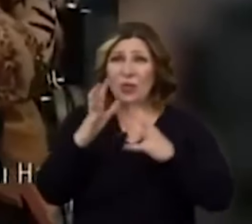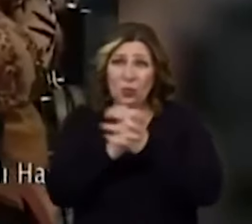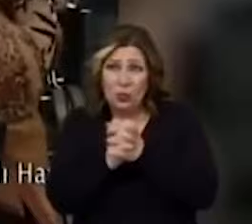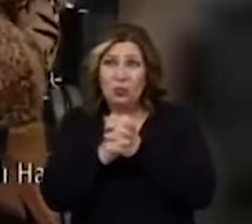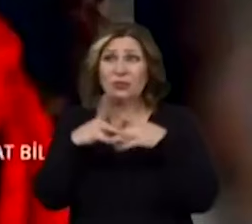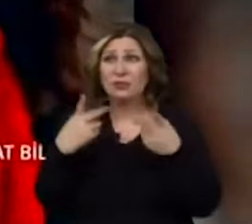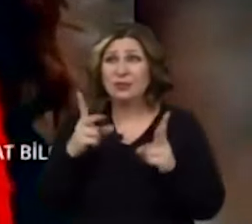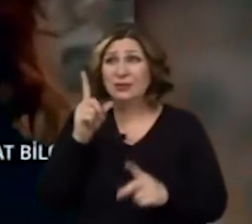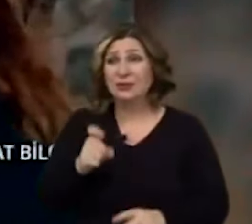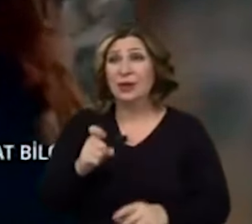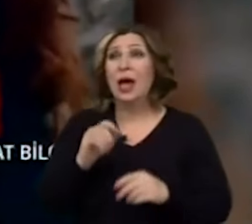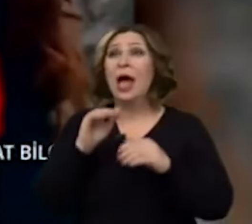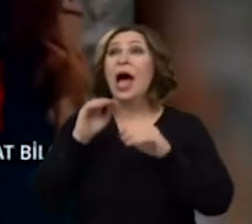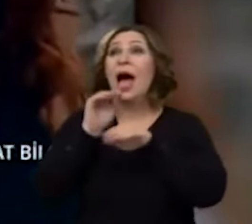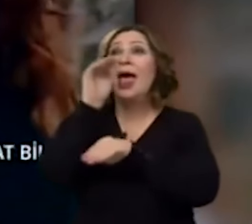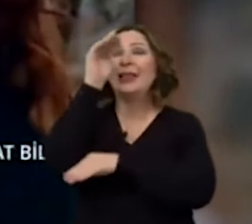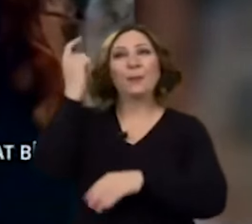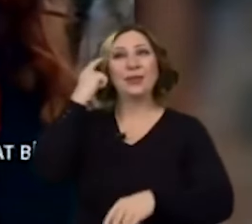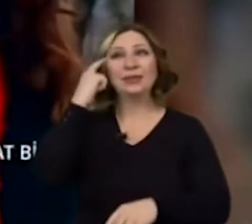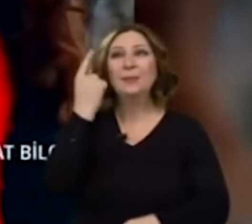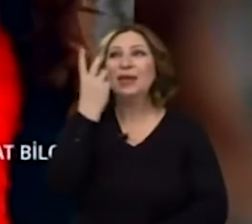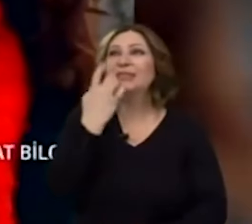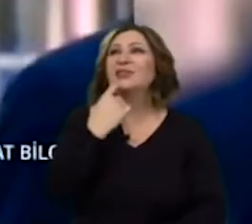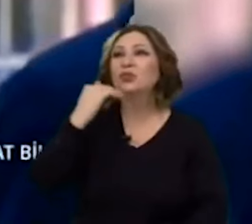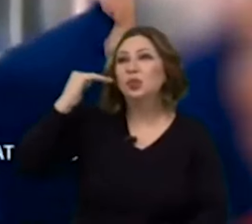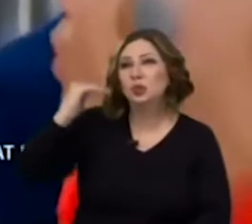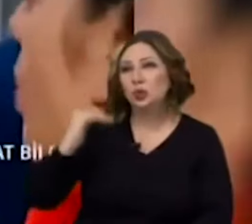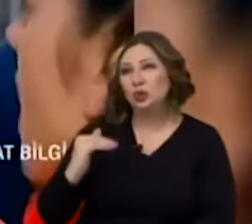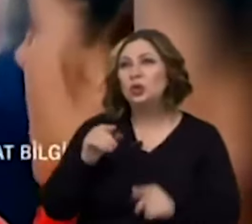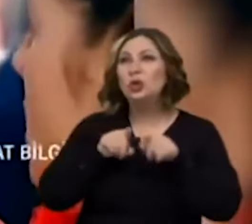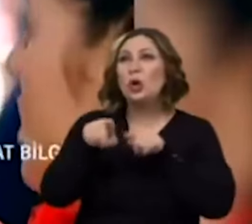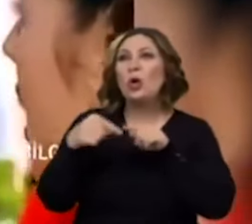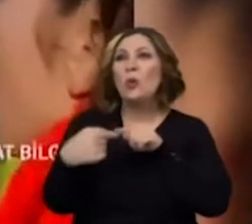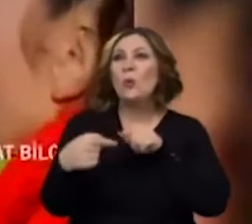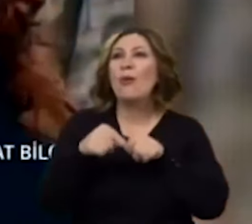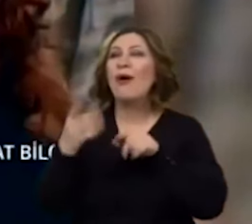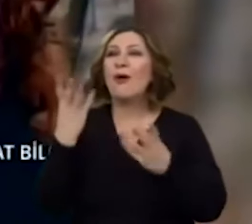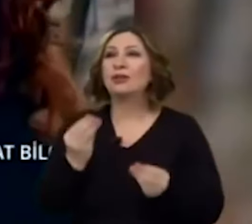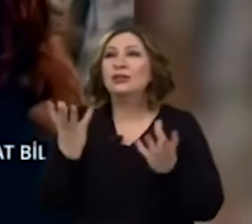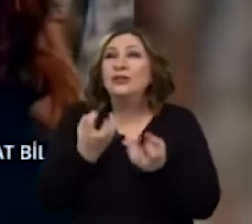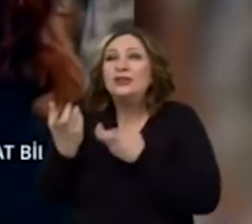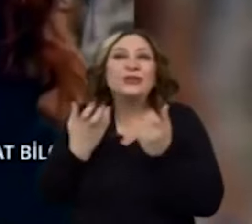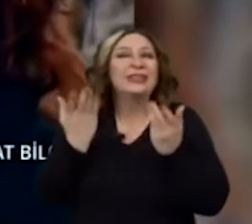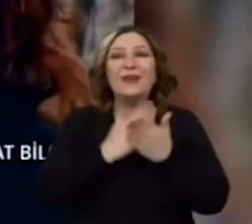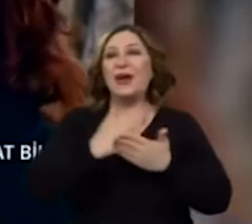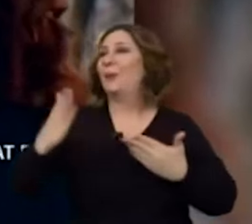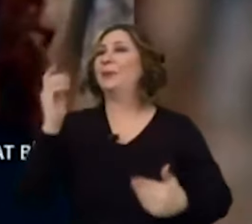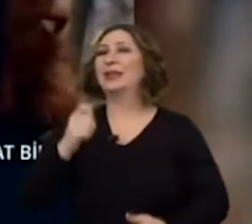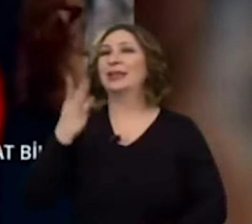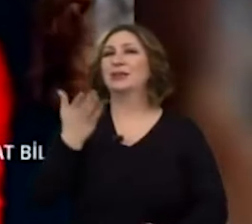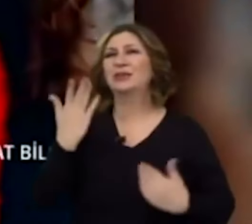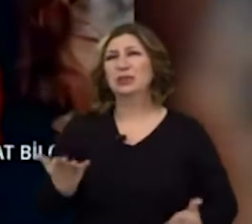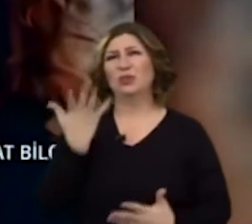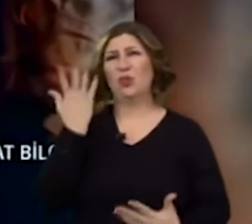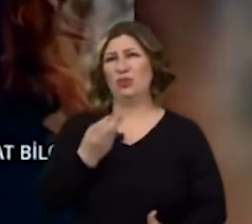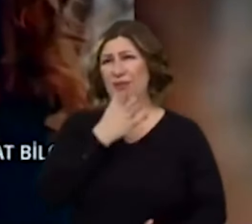bir sakınca var mı? Hayat bilgisinde birkaç yaş daha küçüldün, törpü oldun. Yine cıvıl cıvıl devam ettin hayatına. Keşke